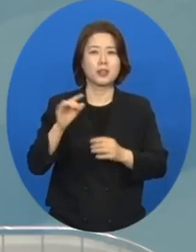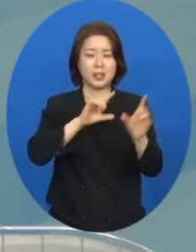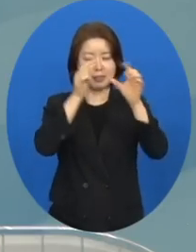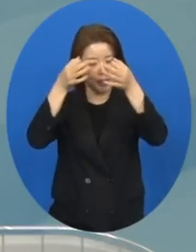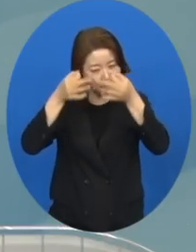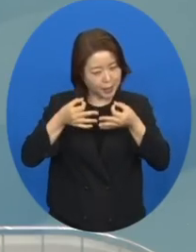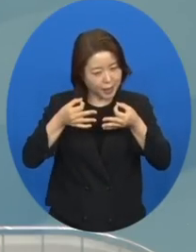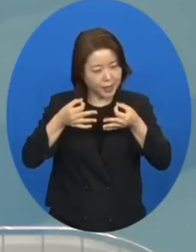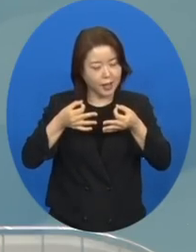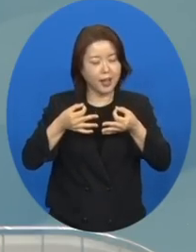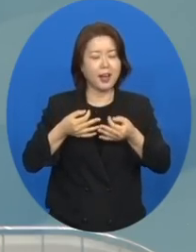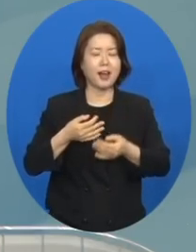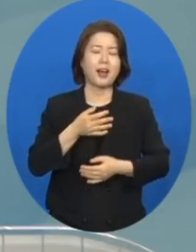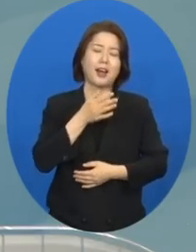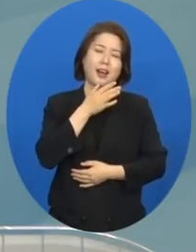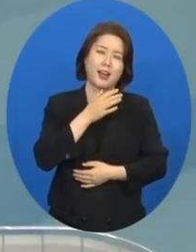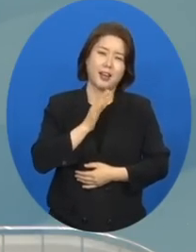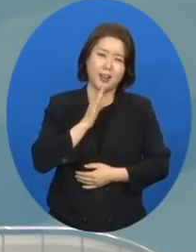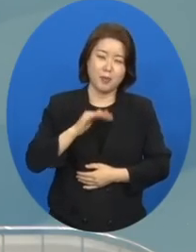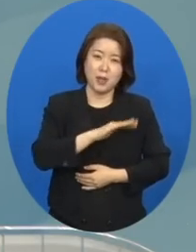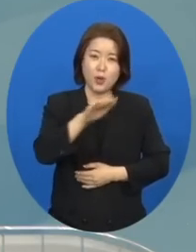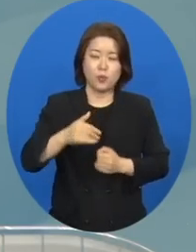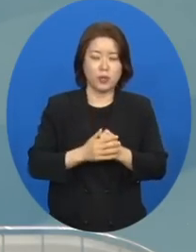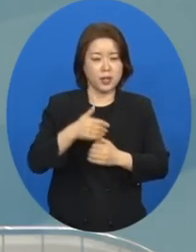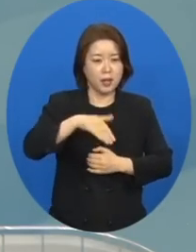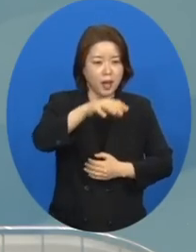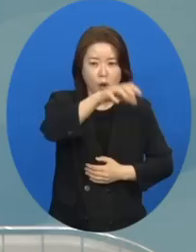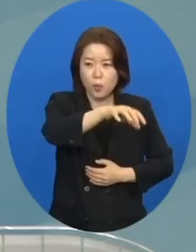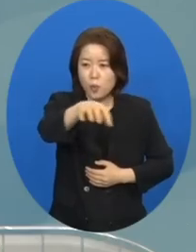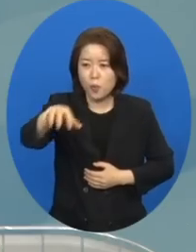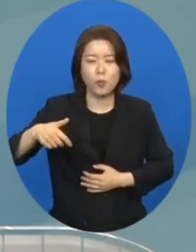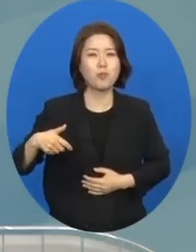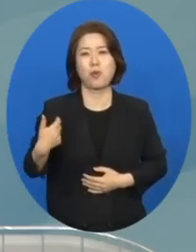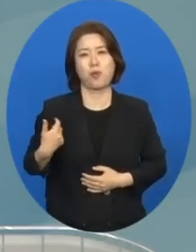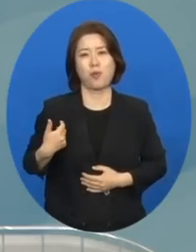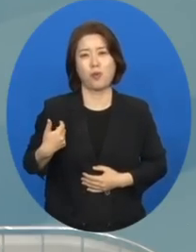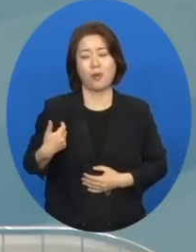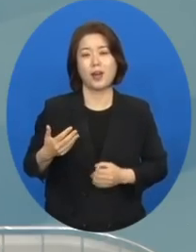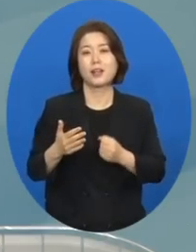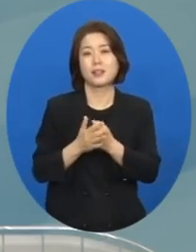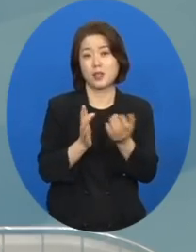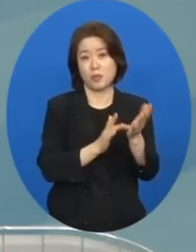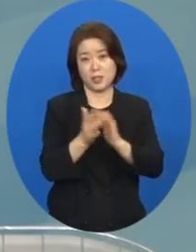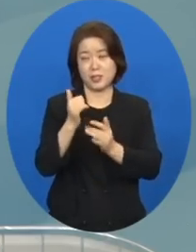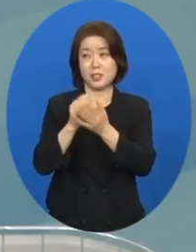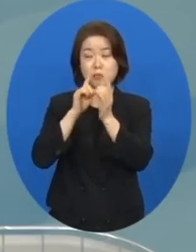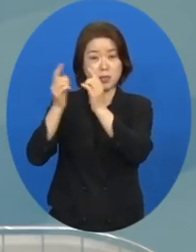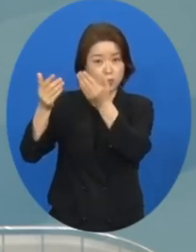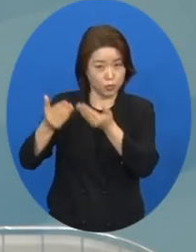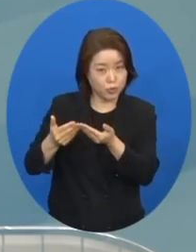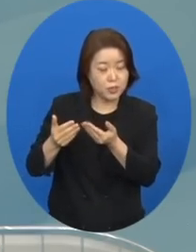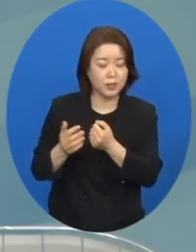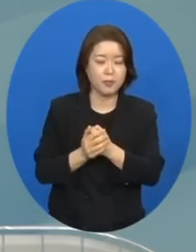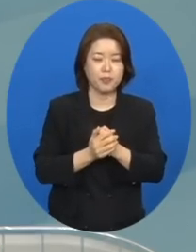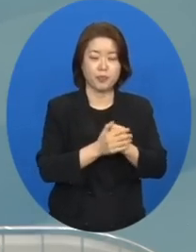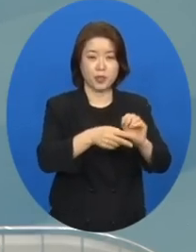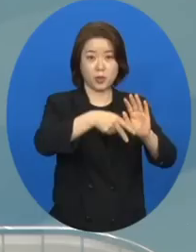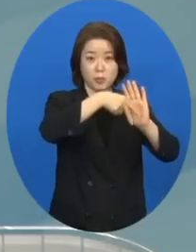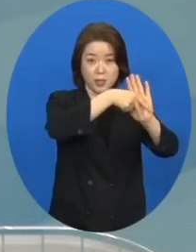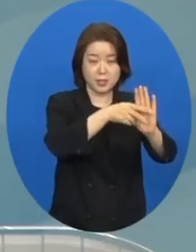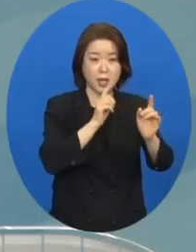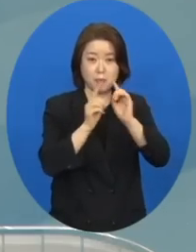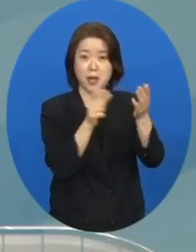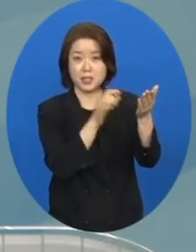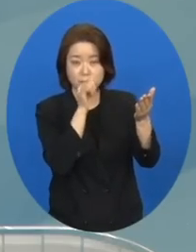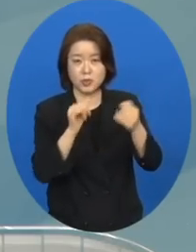정말 우리는 아 갈 바를 알지 못해서 여기 스님께서 말씀하셨지만 또는 이사의 말씀에도 그런 말씀이